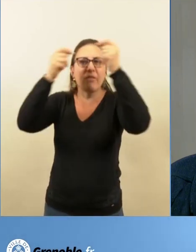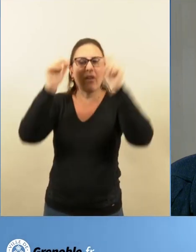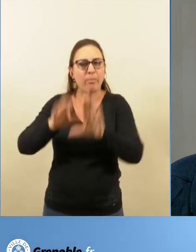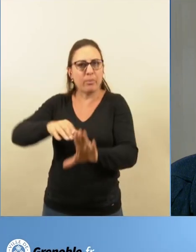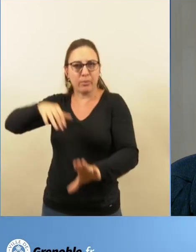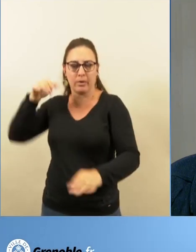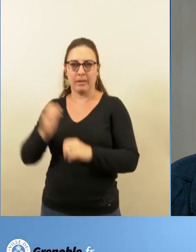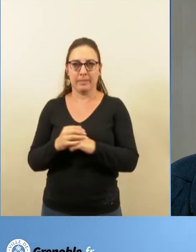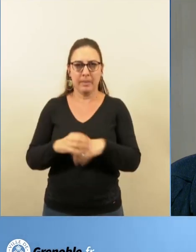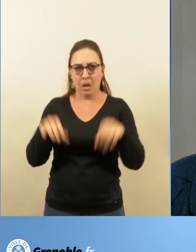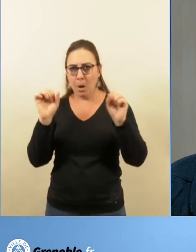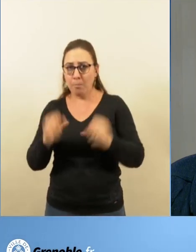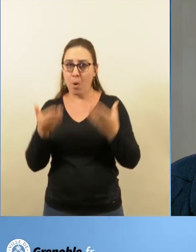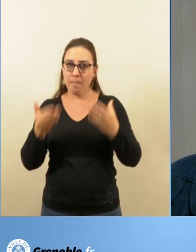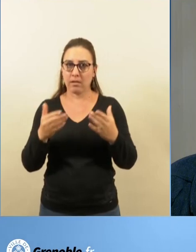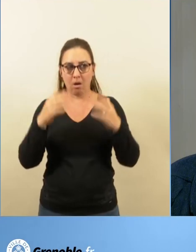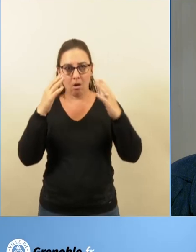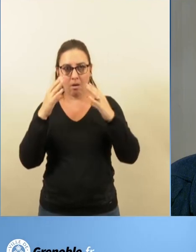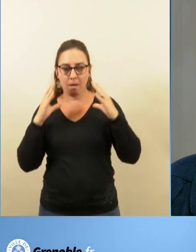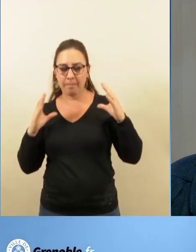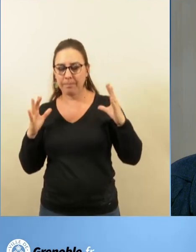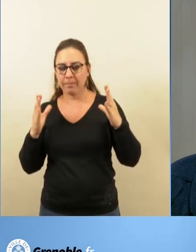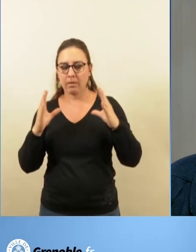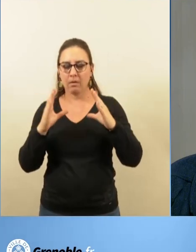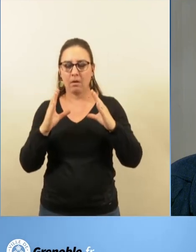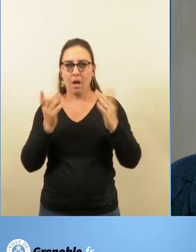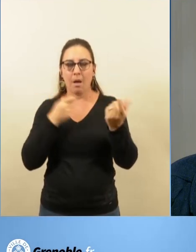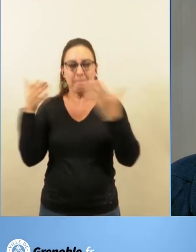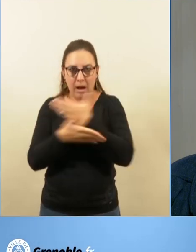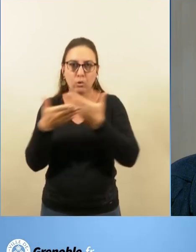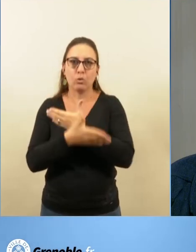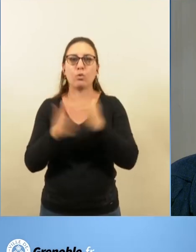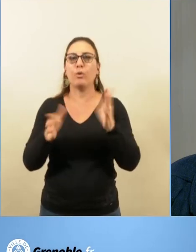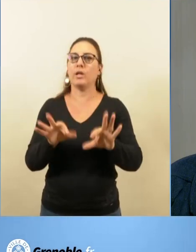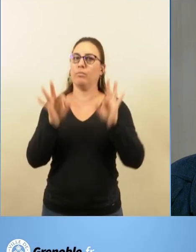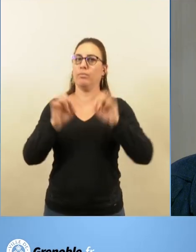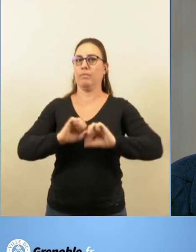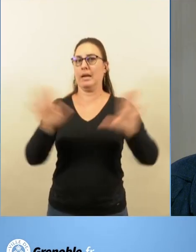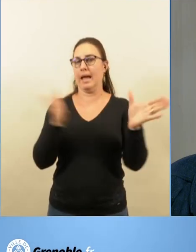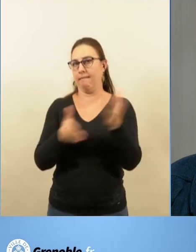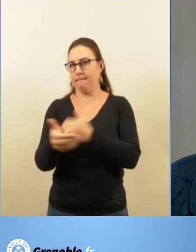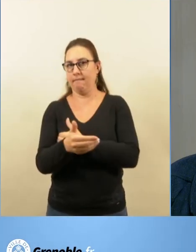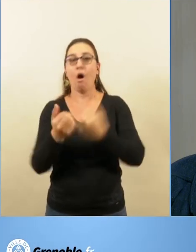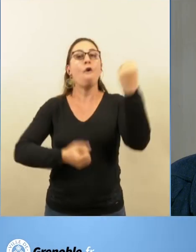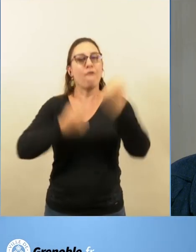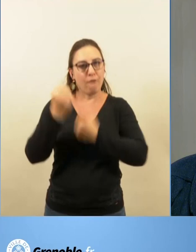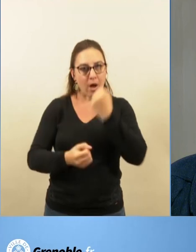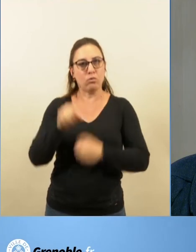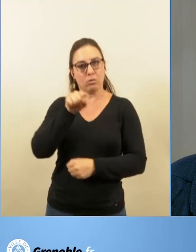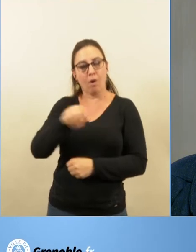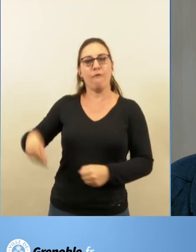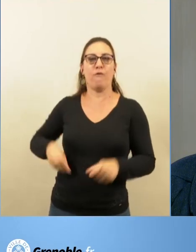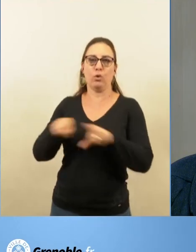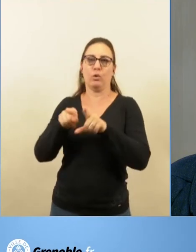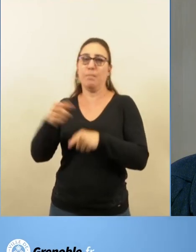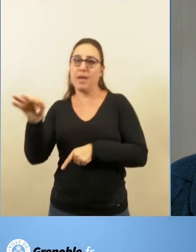de lever tout de suite un malentendu mais qui a sans doute une fonction politique cachée la voiture est tout aussi responsable de l'émission de particules fines